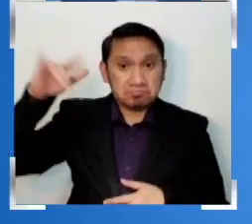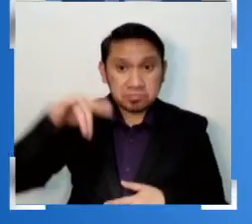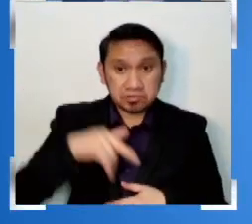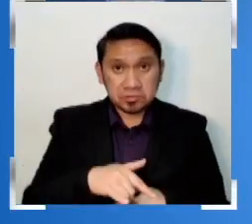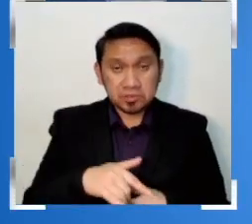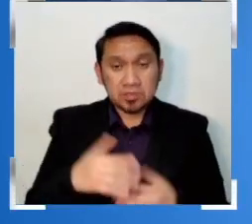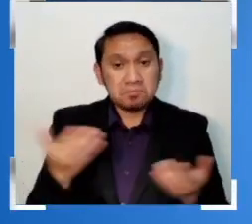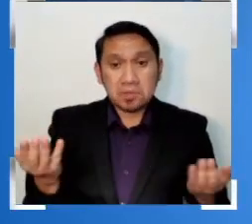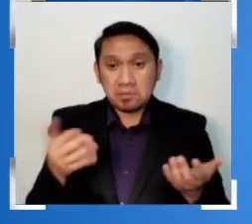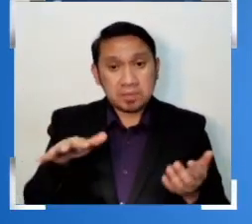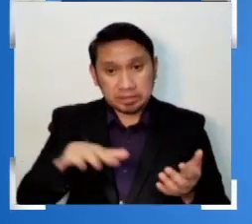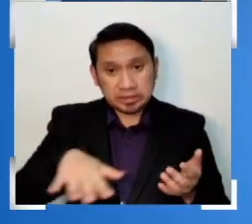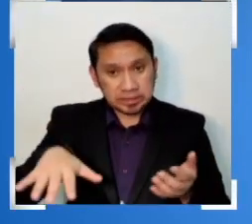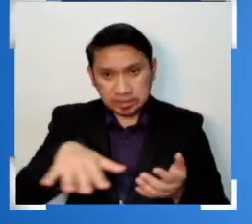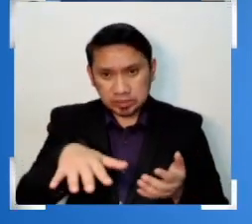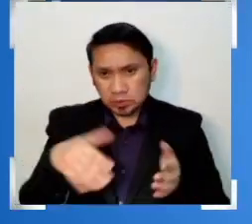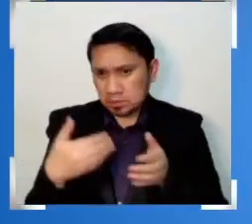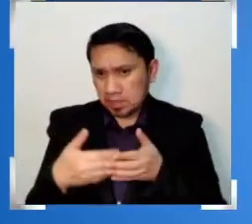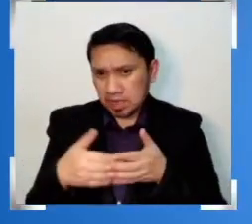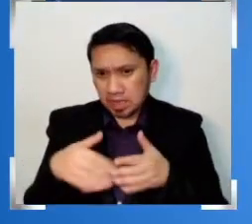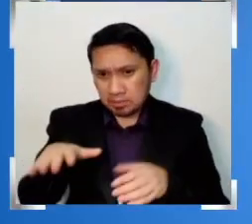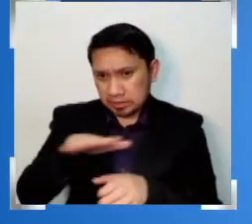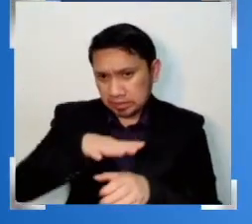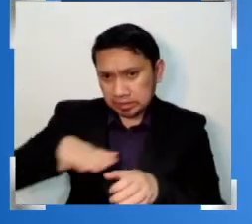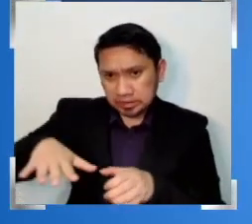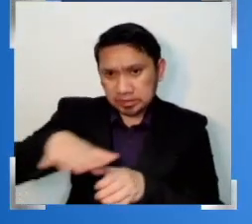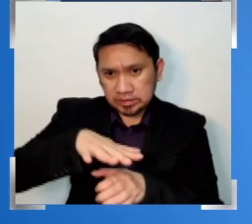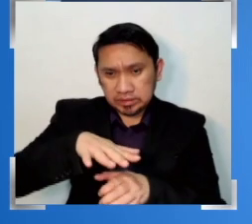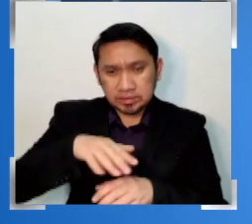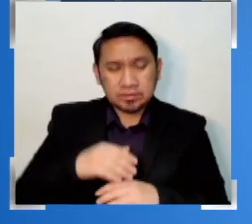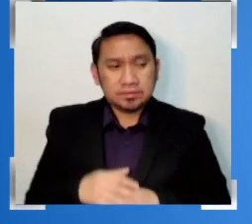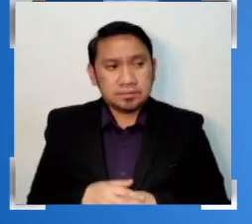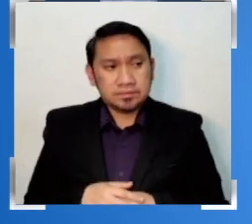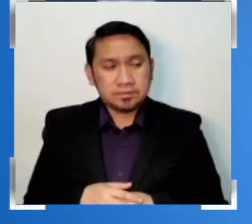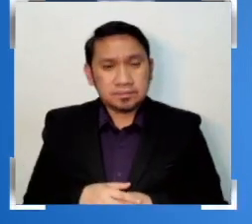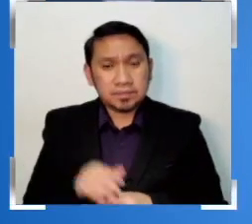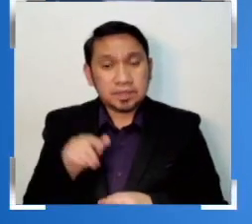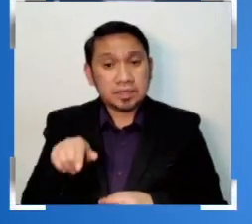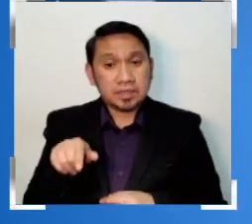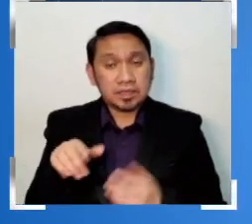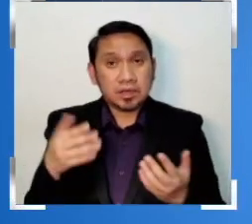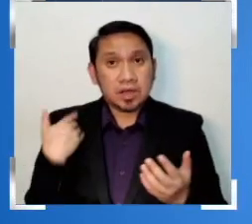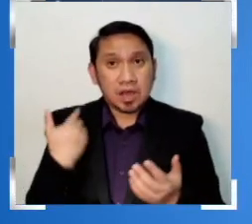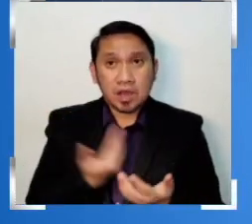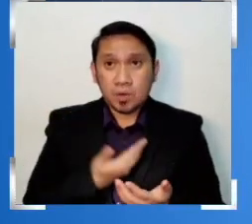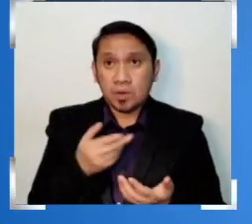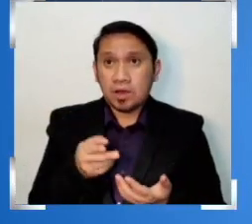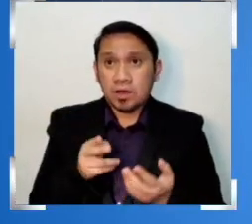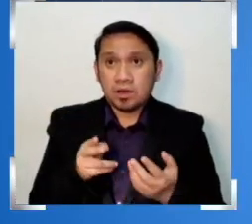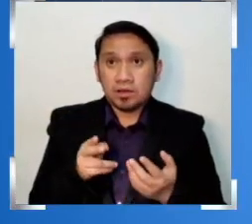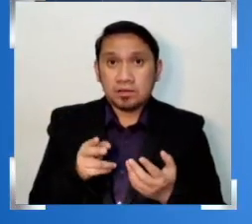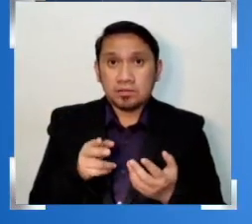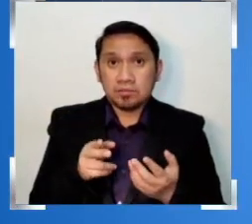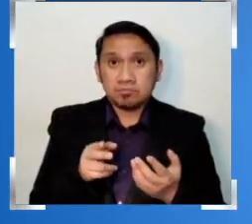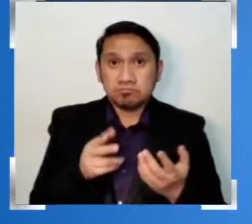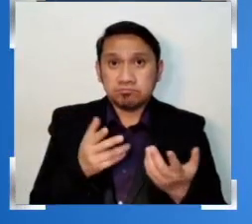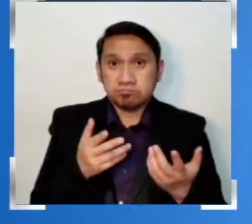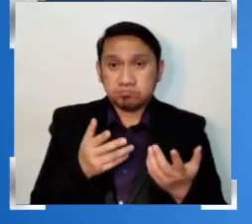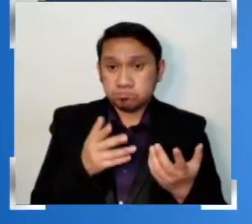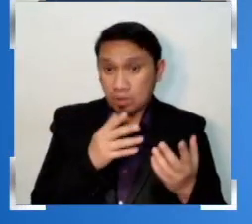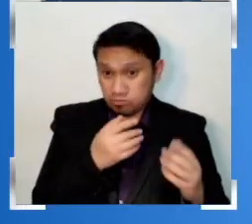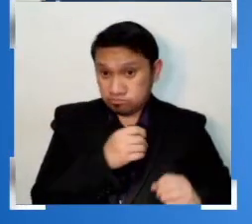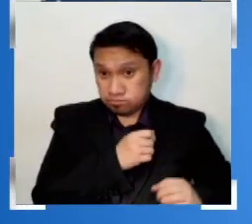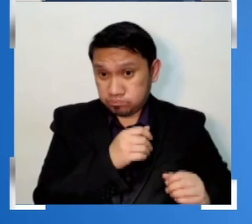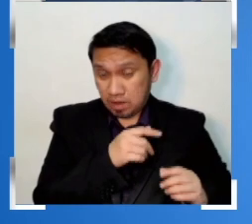siya bumagsak. Yung units natin in Balabac and in Brooks Point are conducting search